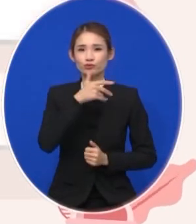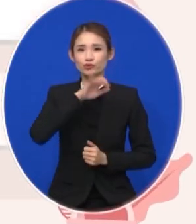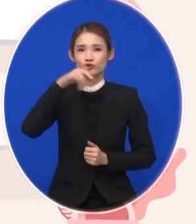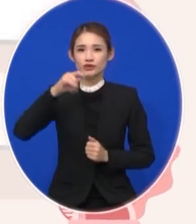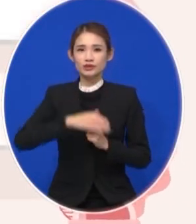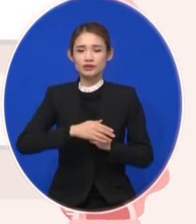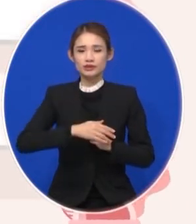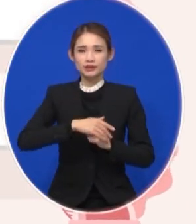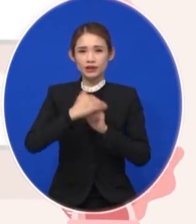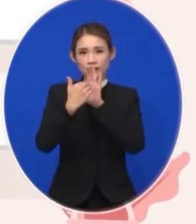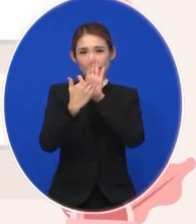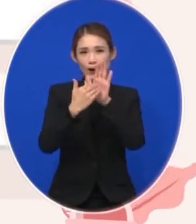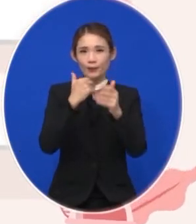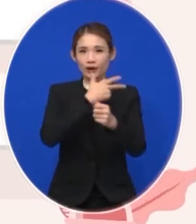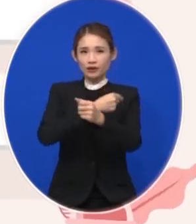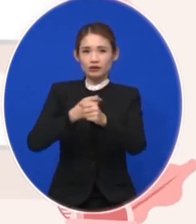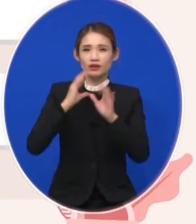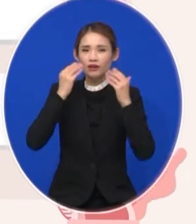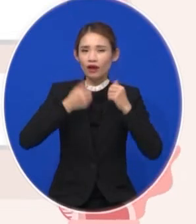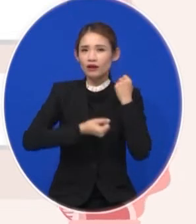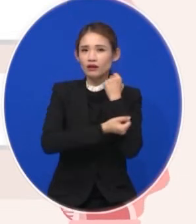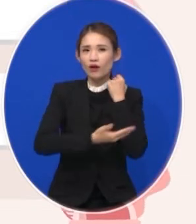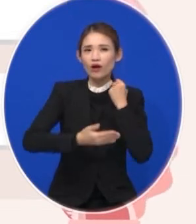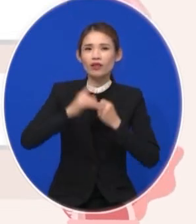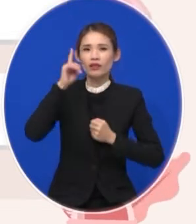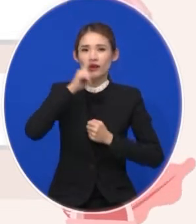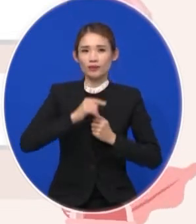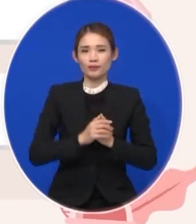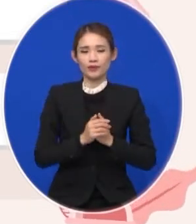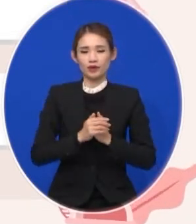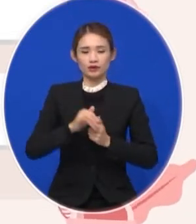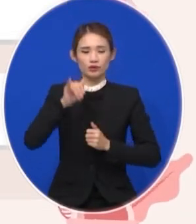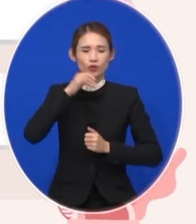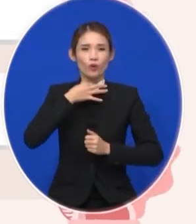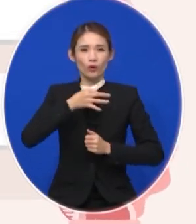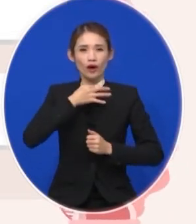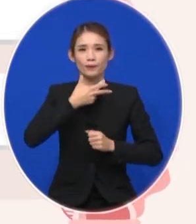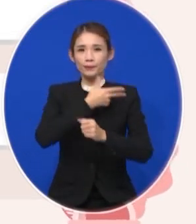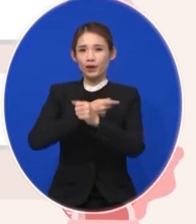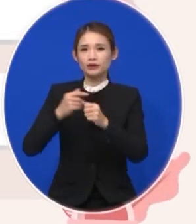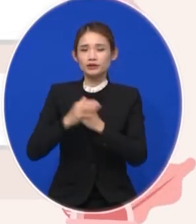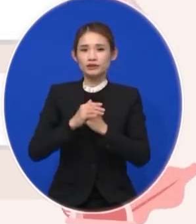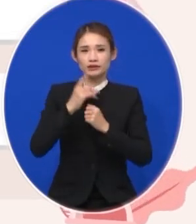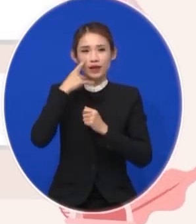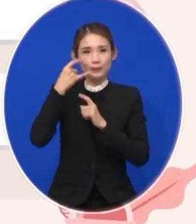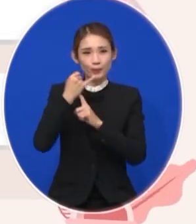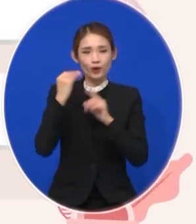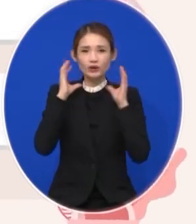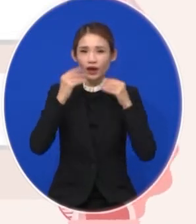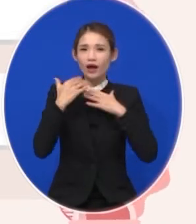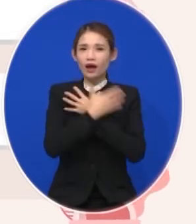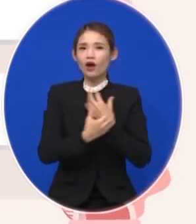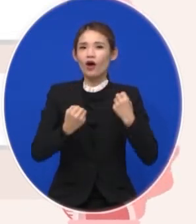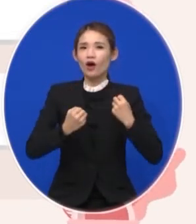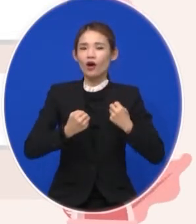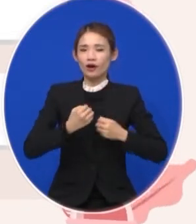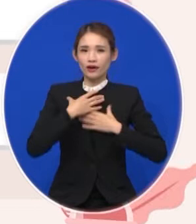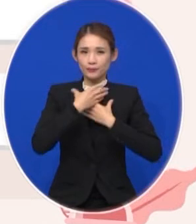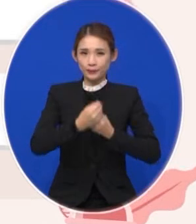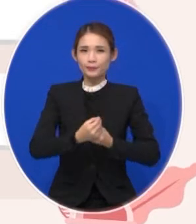풍진 예방 접종은 태아에게 좋지 않을 수 있습니다. 독감 백신 접종은 산모와 태아의 건강에